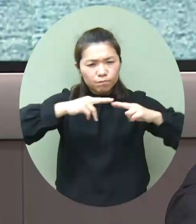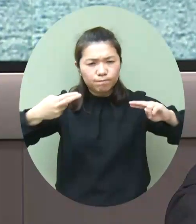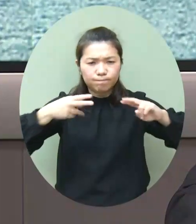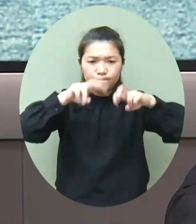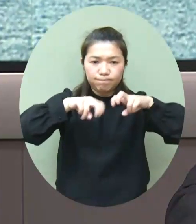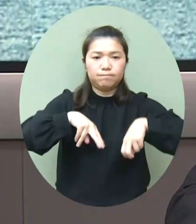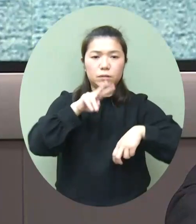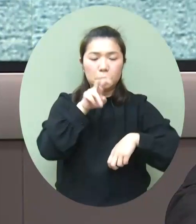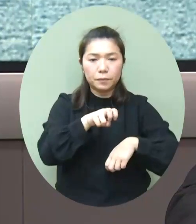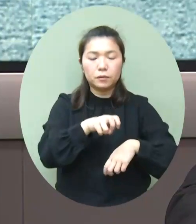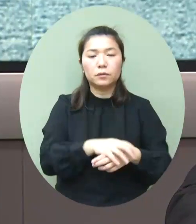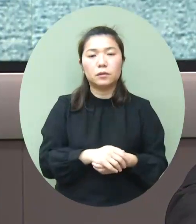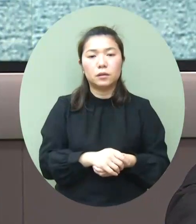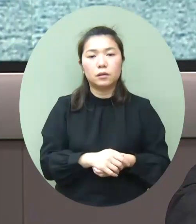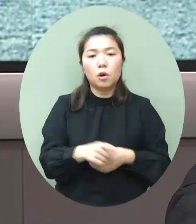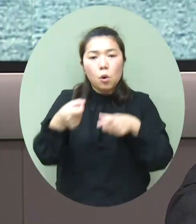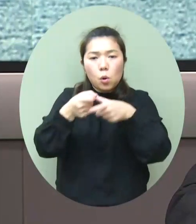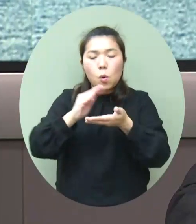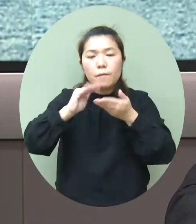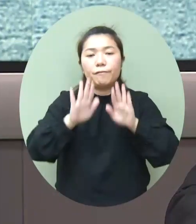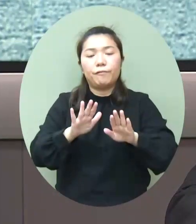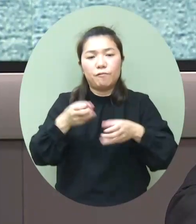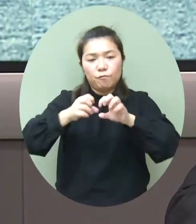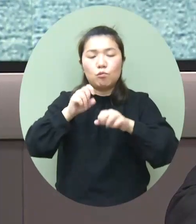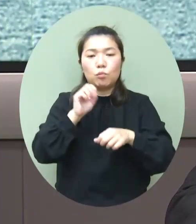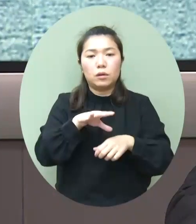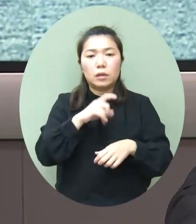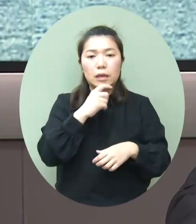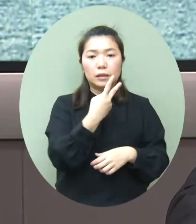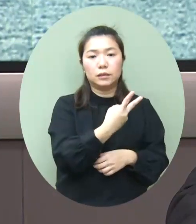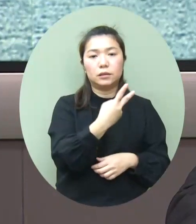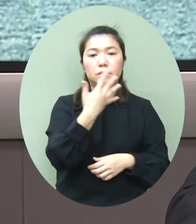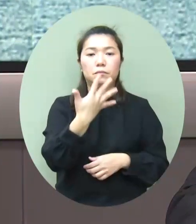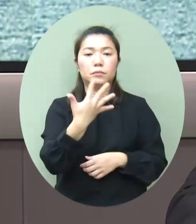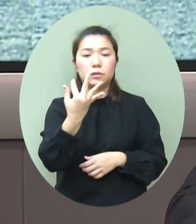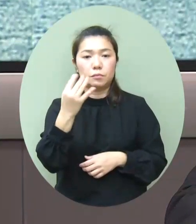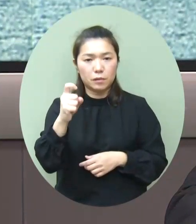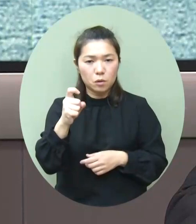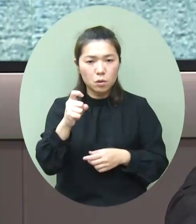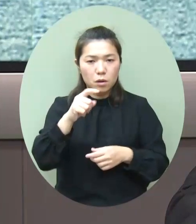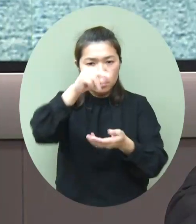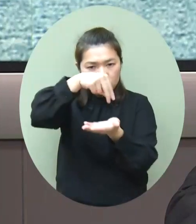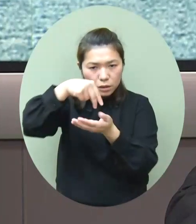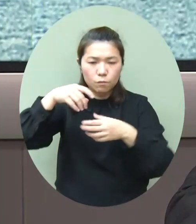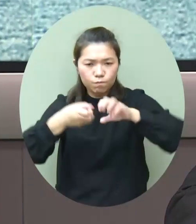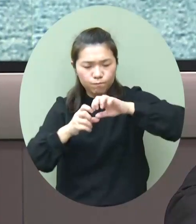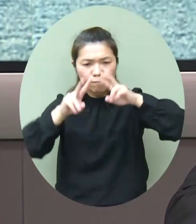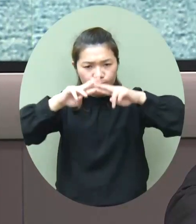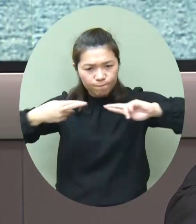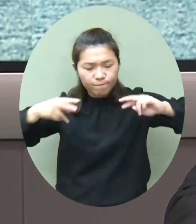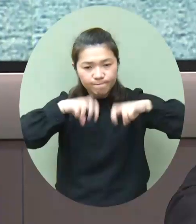39449例。在基因分析方面，昨天公共卫生服务处替